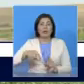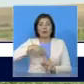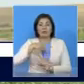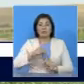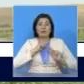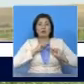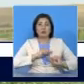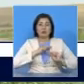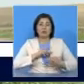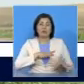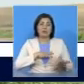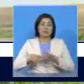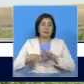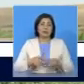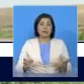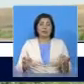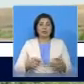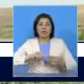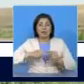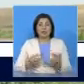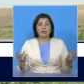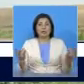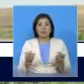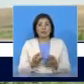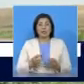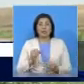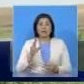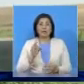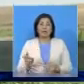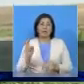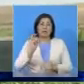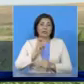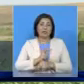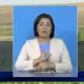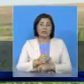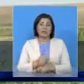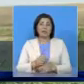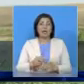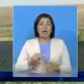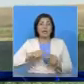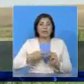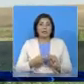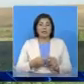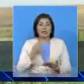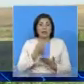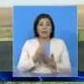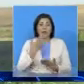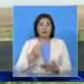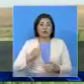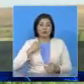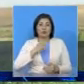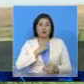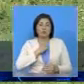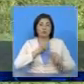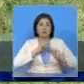жұмыс барысын жеделдететін техника керек ақ, бірақ Еуропадан келетін техникалардың бағасы қымбат. Сол себепті әзірге бар шаруаны өзіміз